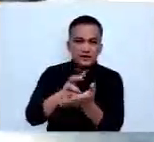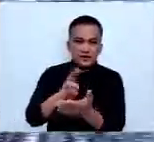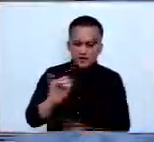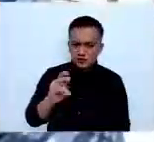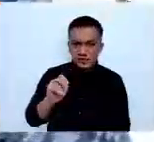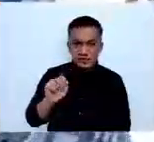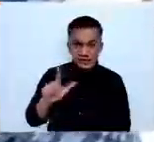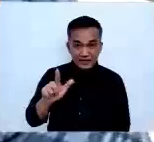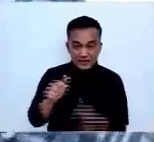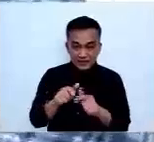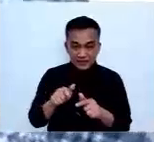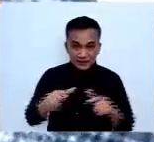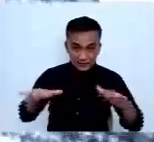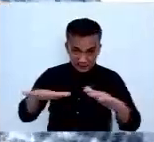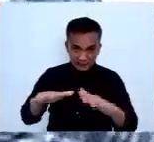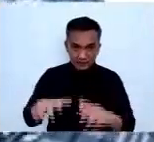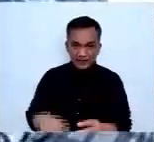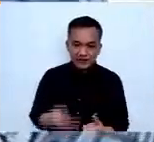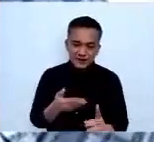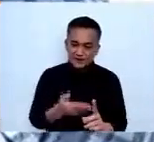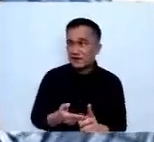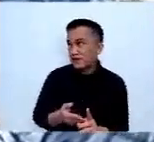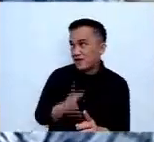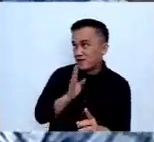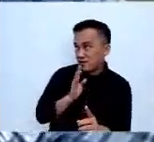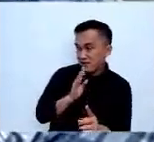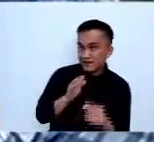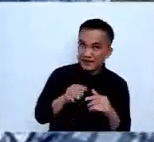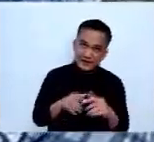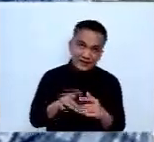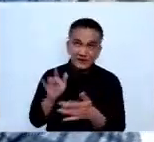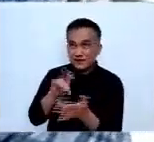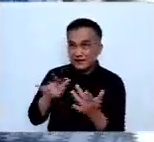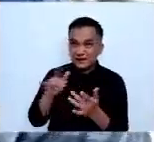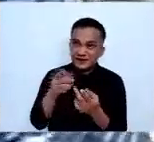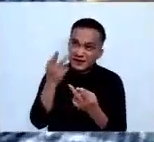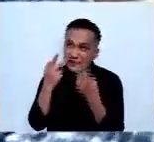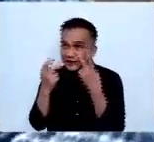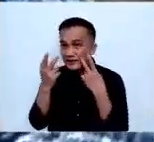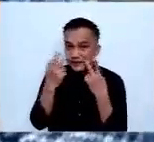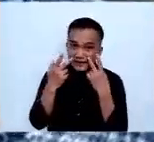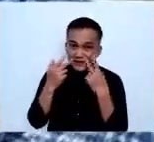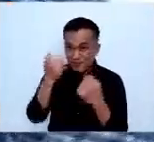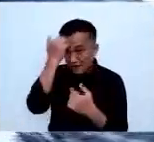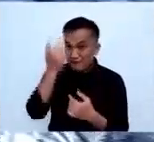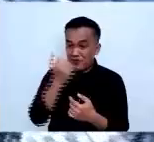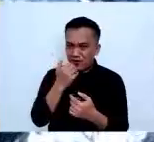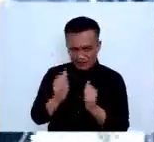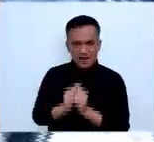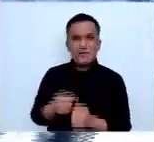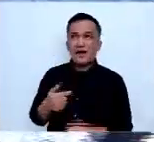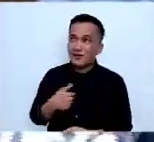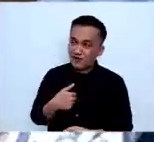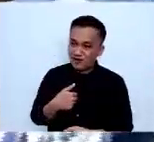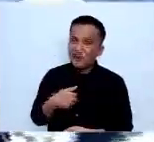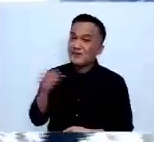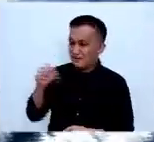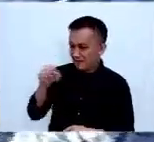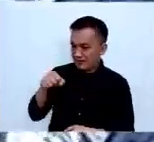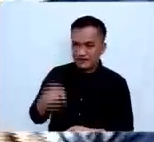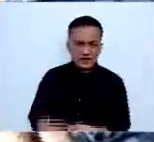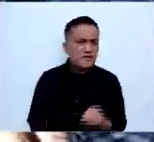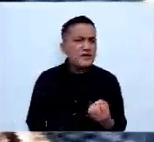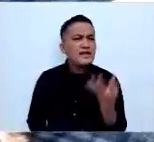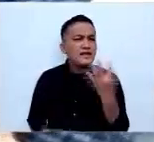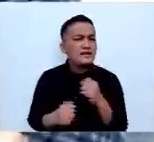Garden. Maglilibot kami para yung mga apo ko ay makita yung lugar neto. Pati ako. Opo. Oo. Ilang taon na